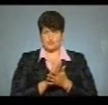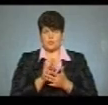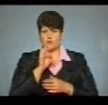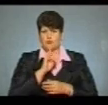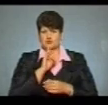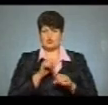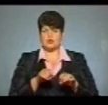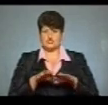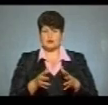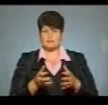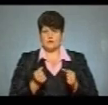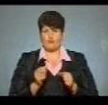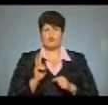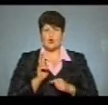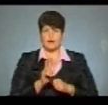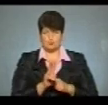рішення прийнято виключно в тролейбусах.